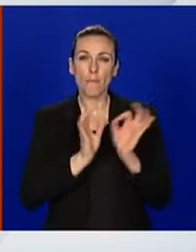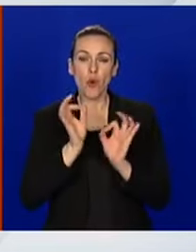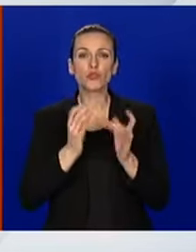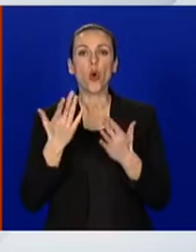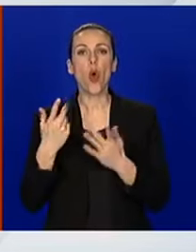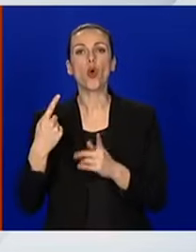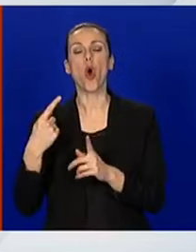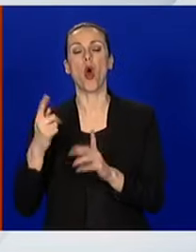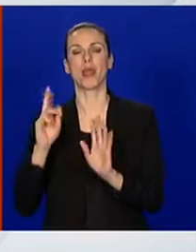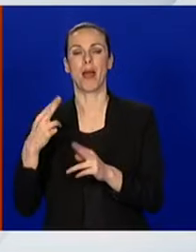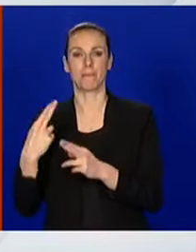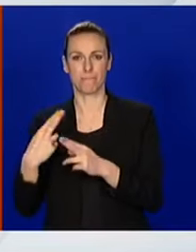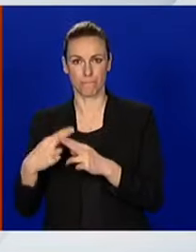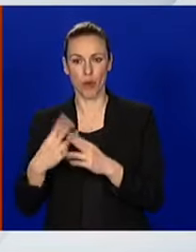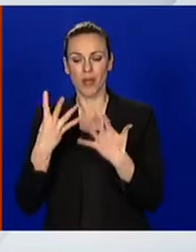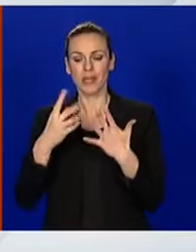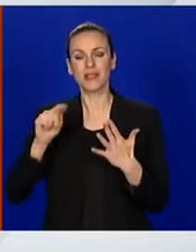od